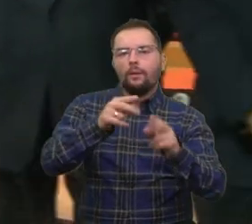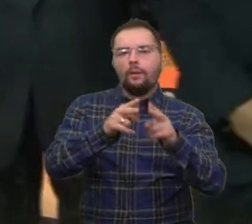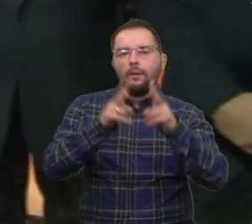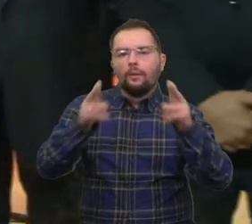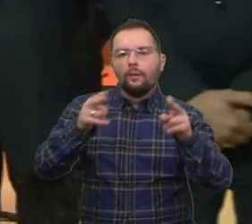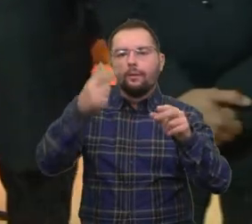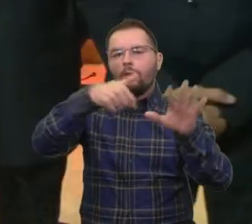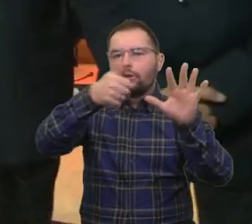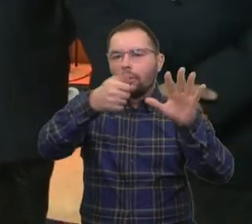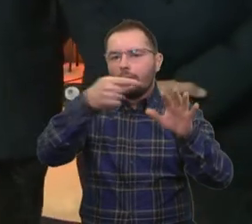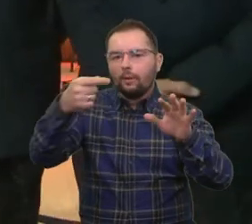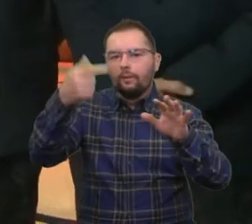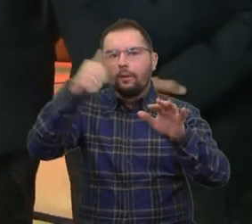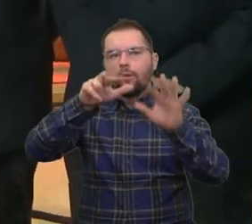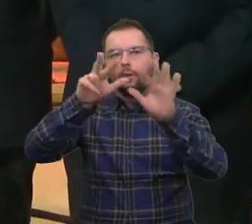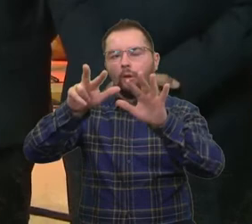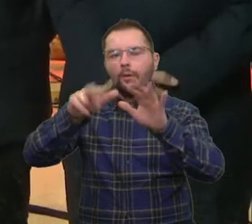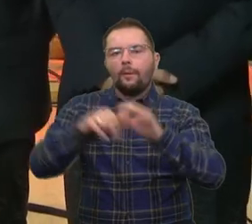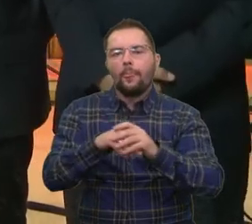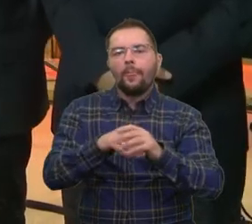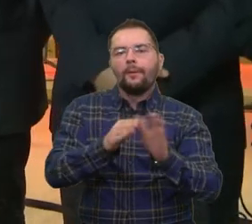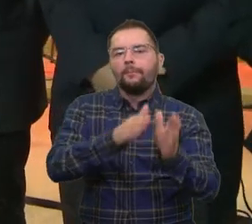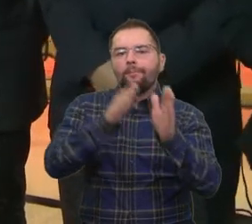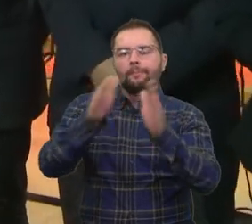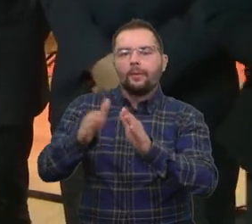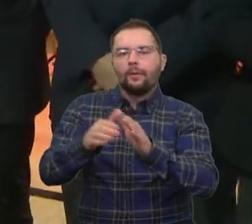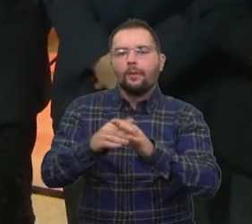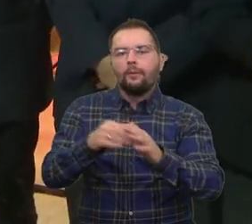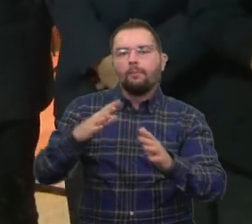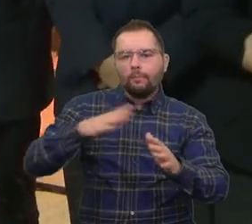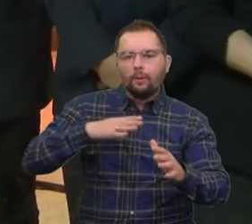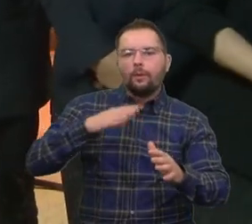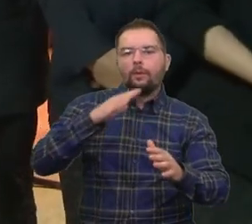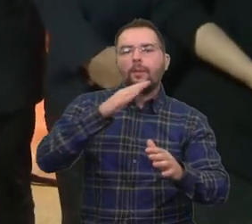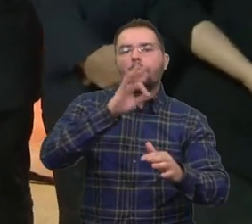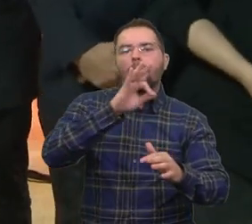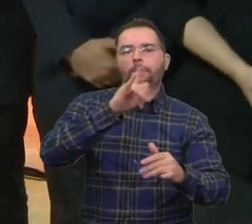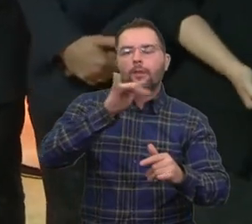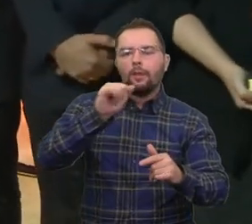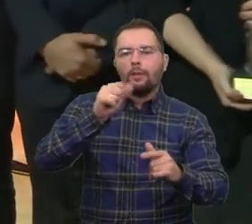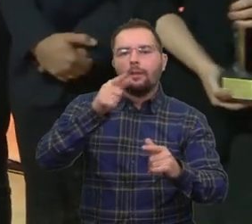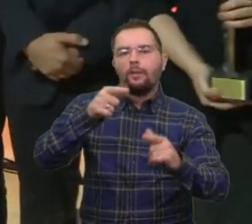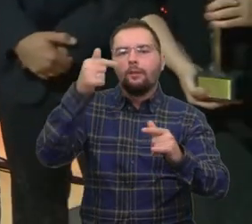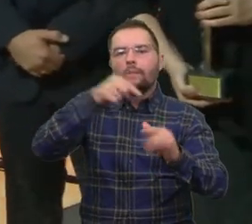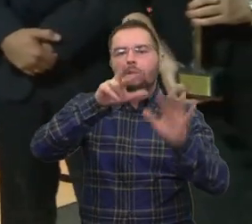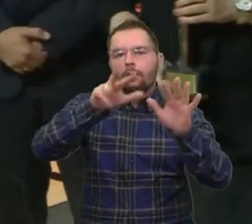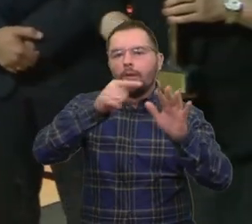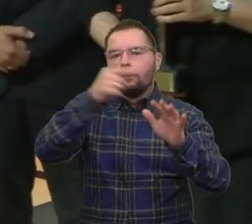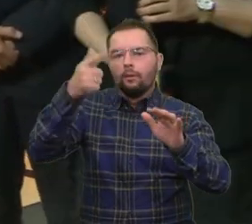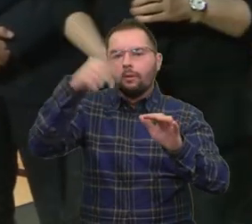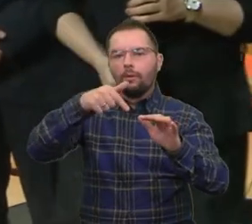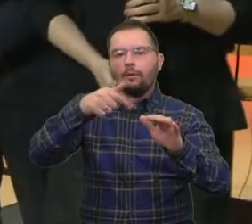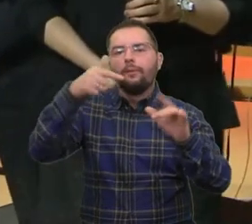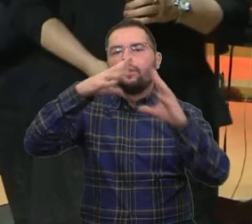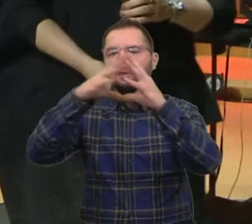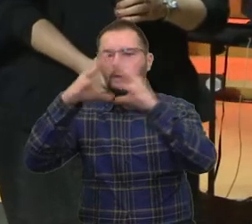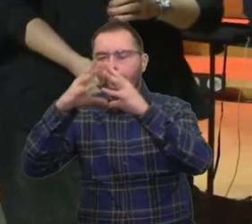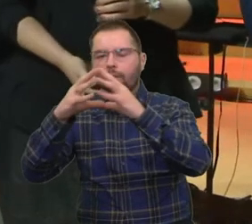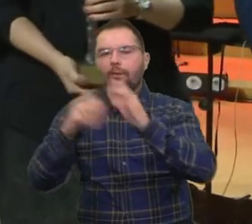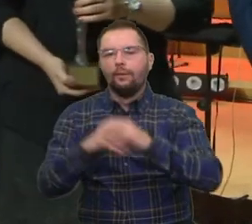kadencję 2006-2008. Statuetkę odbierze były marszałek Bogusław Śmigielski za kadencję